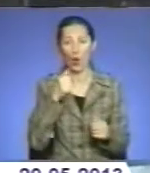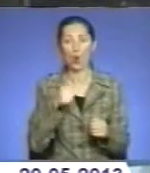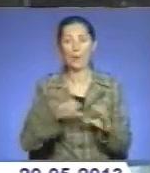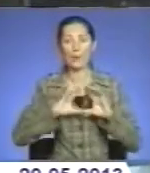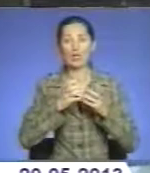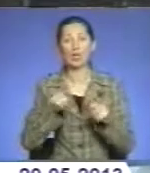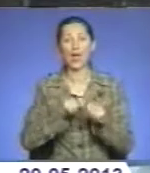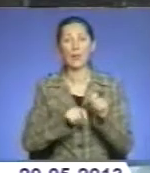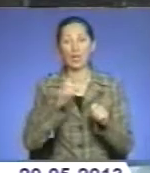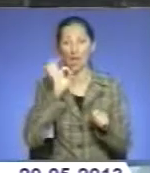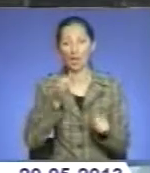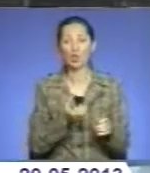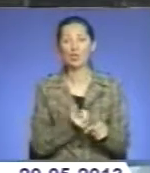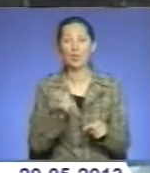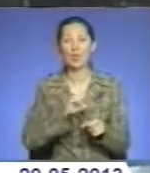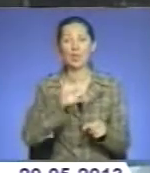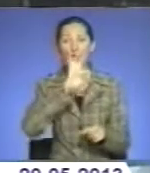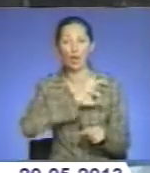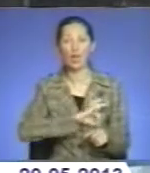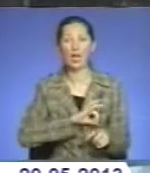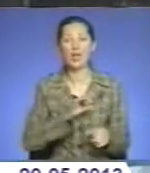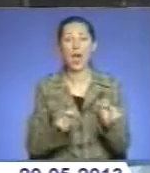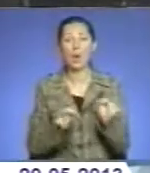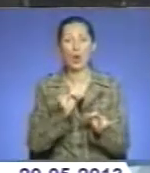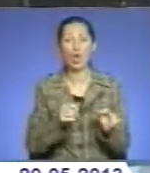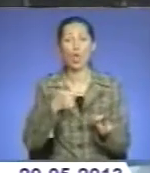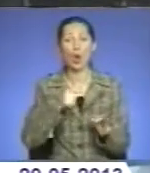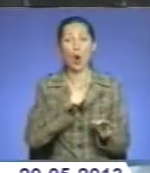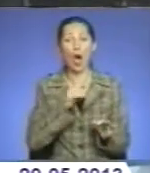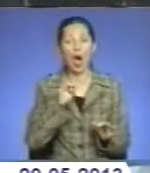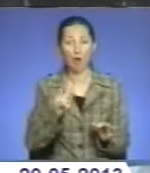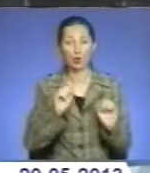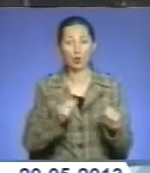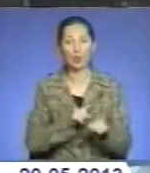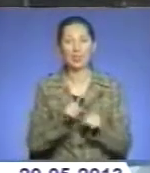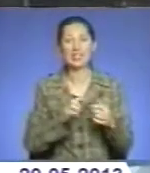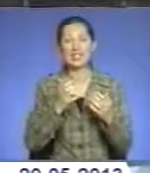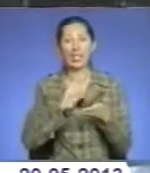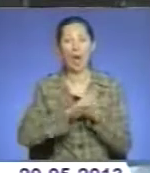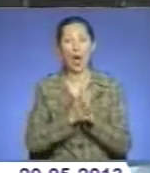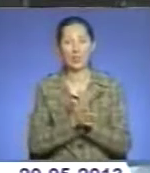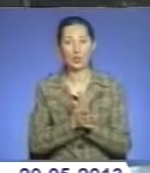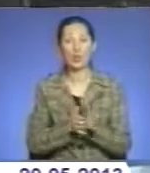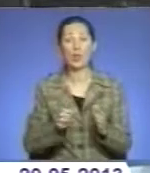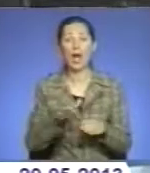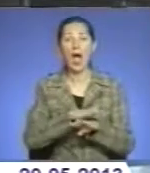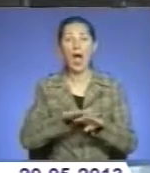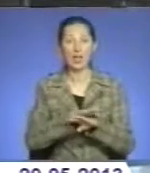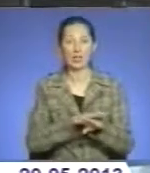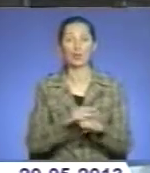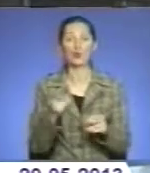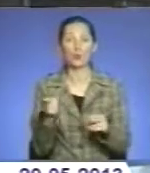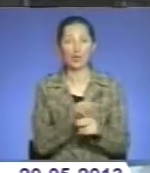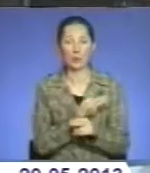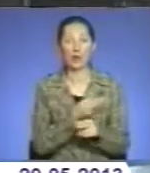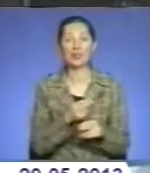споживання зрідженого газу може змінити ситуацію на східноєвропейському ринку, а зокрема позбавити Росію статусу монополіста.